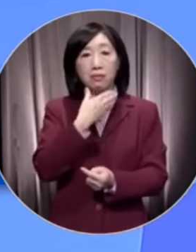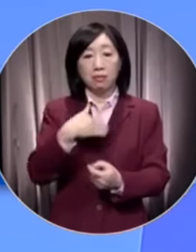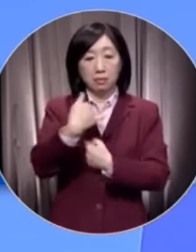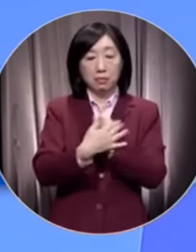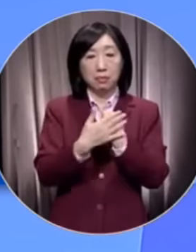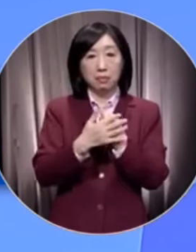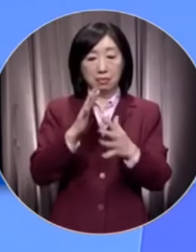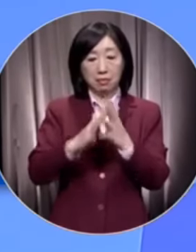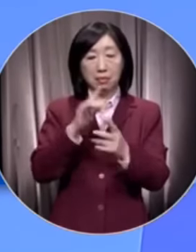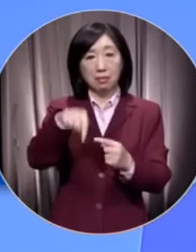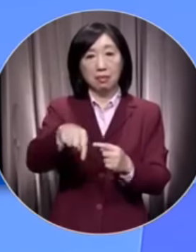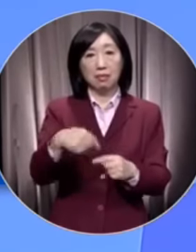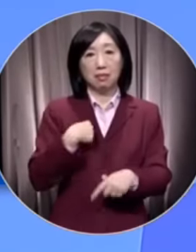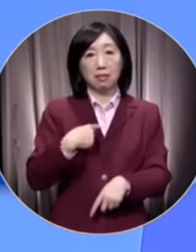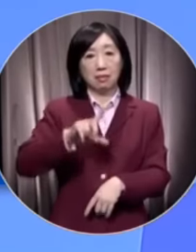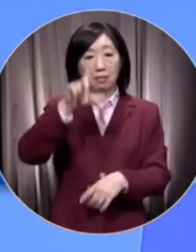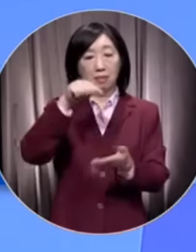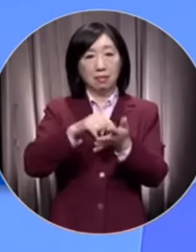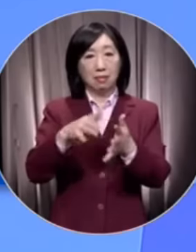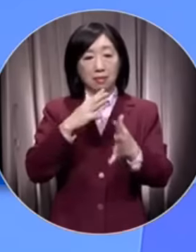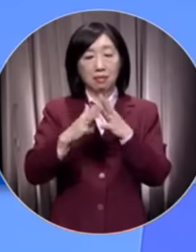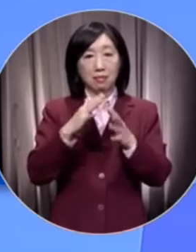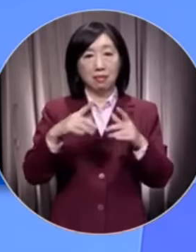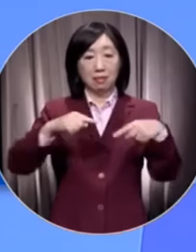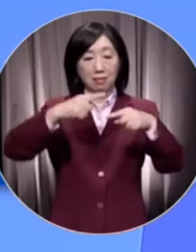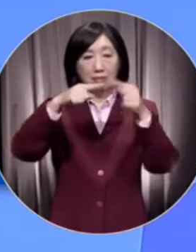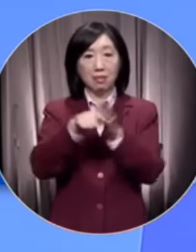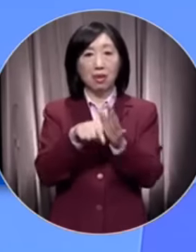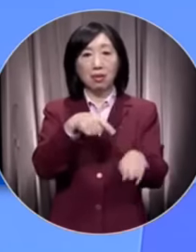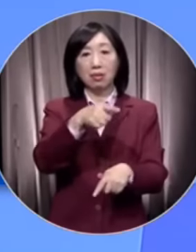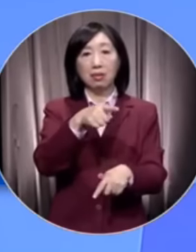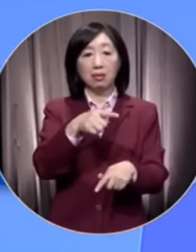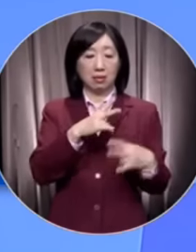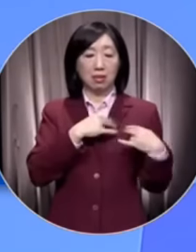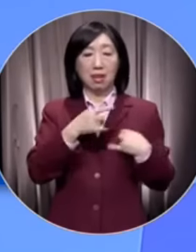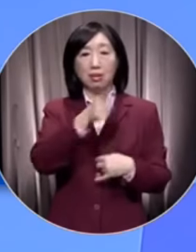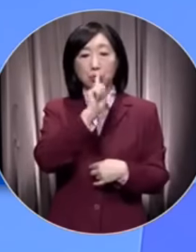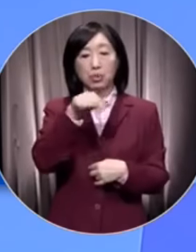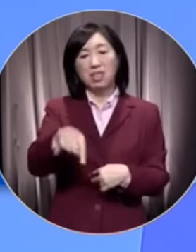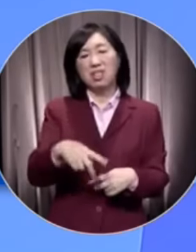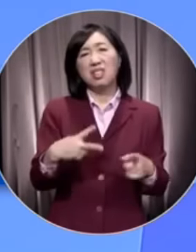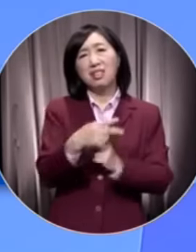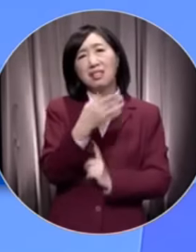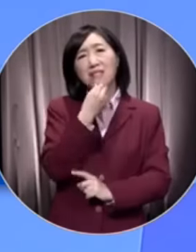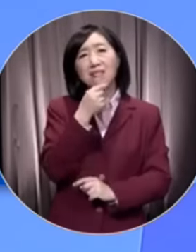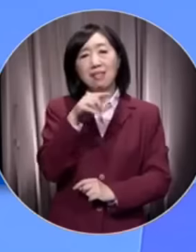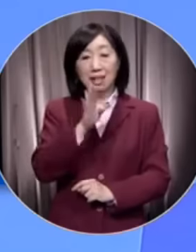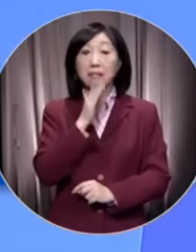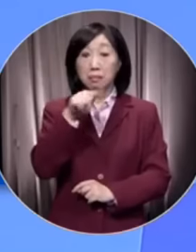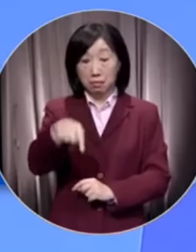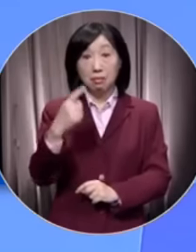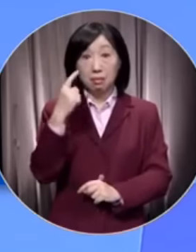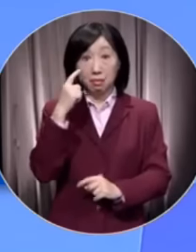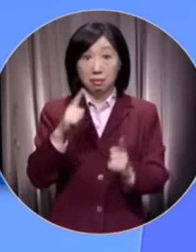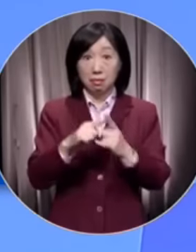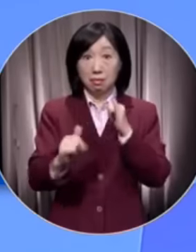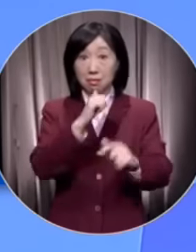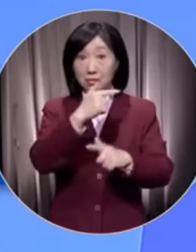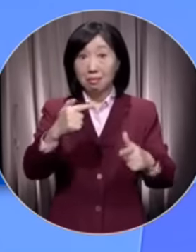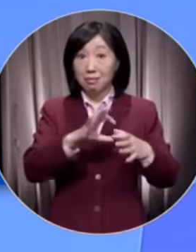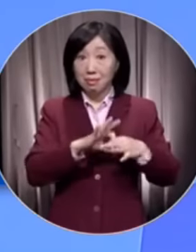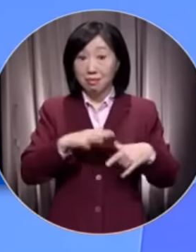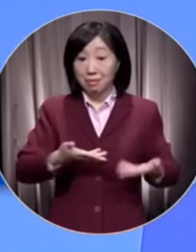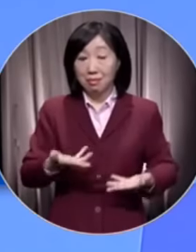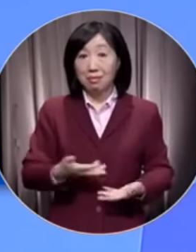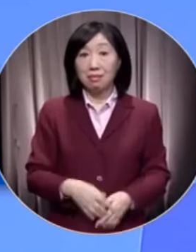在上一次政见会当中，你说这只是小确幸，其实这是人民关心的事情，这是政府最大的事